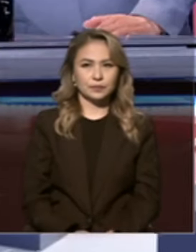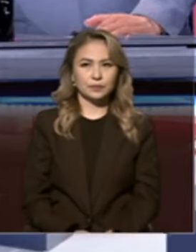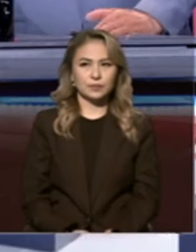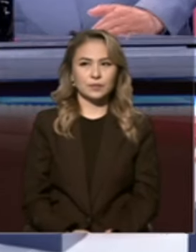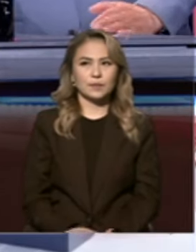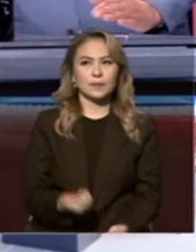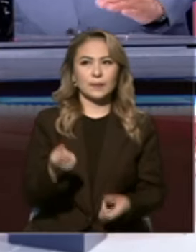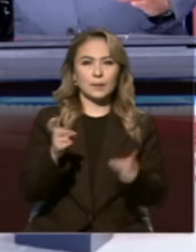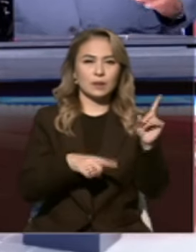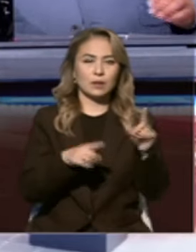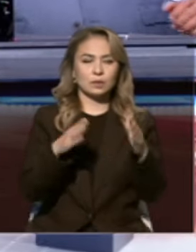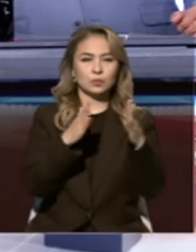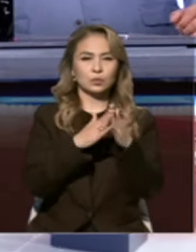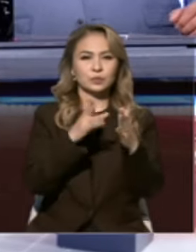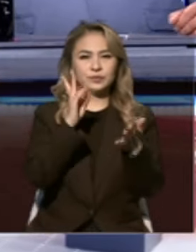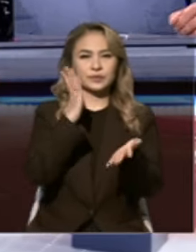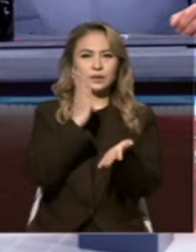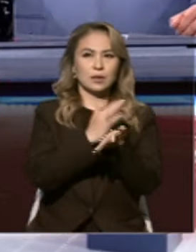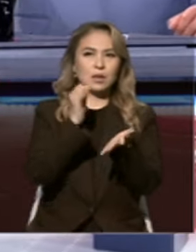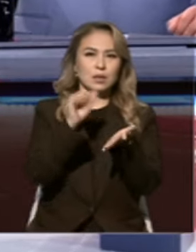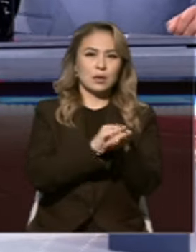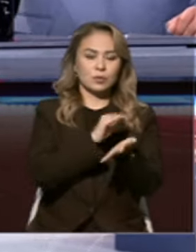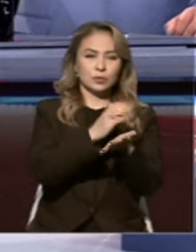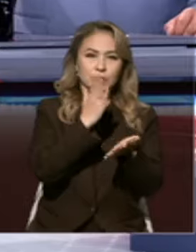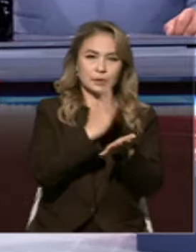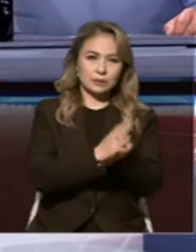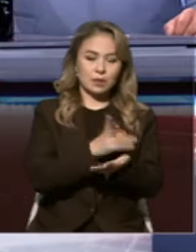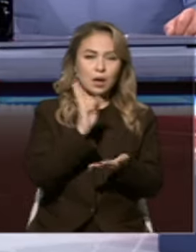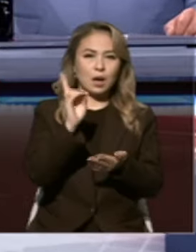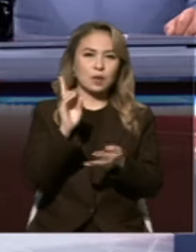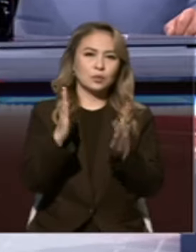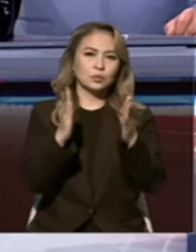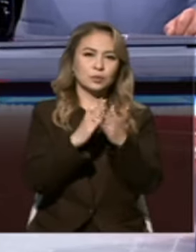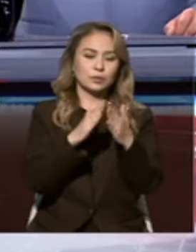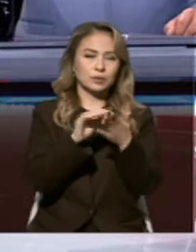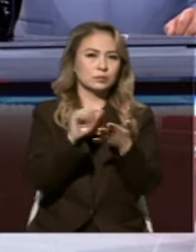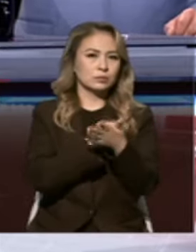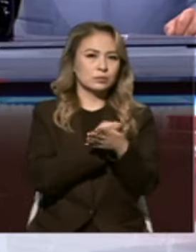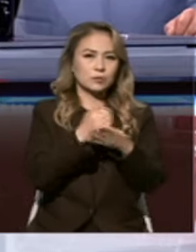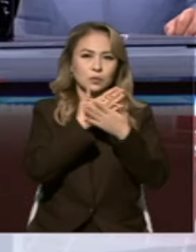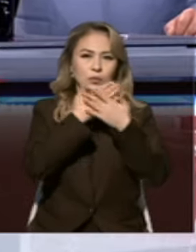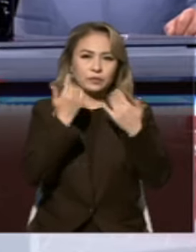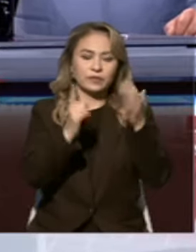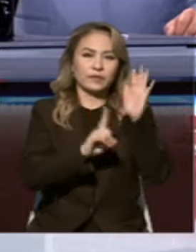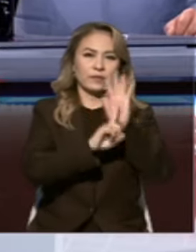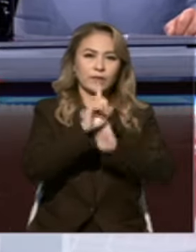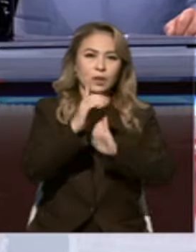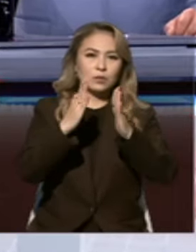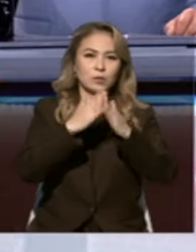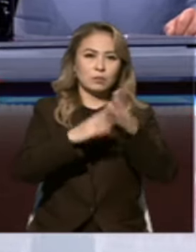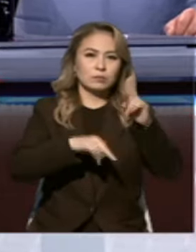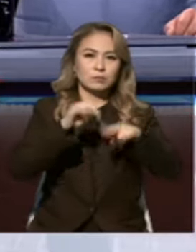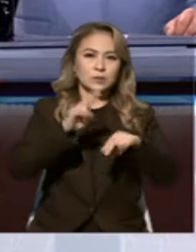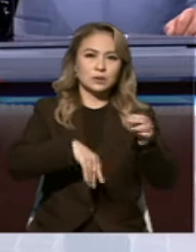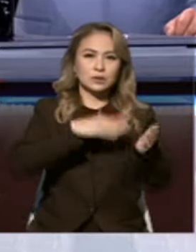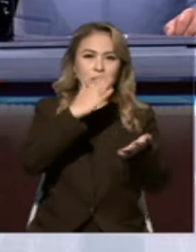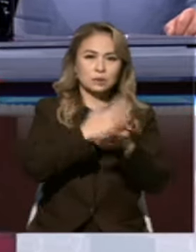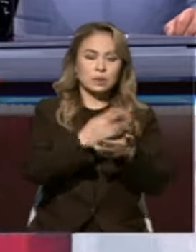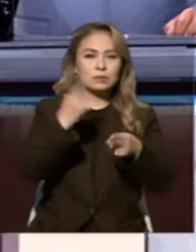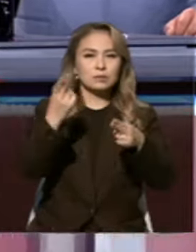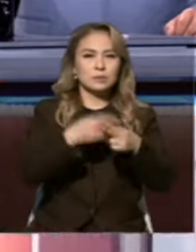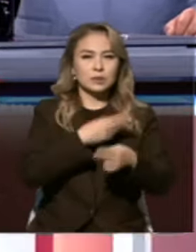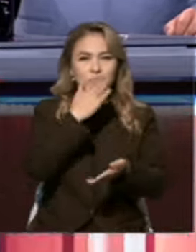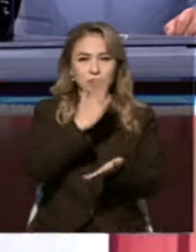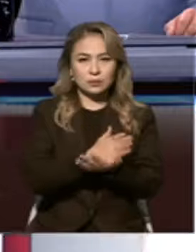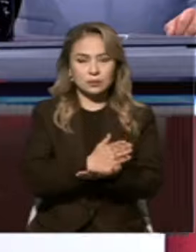Кейбір үйлерде мысалы құжаттар бар, кейбірлерде құжаттар жоқ. Кейбір кісілер о баста құжатпен салған, ал кейбір кісілер рұқсат салған үйлер бар, көріп